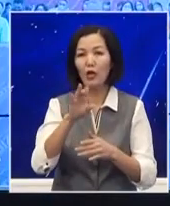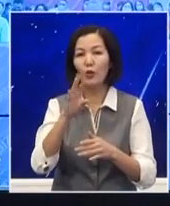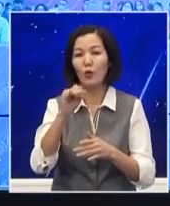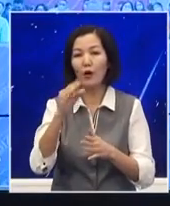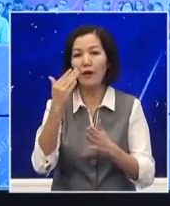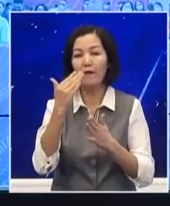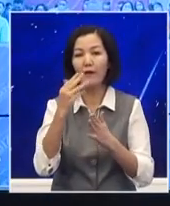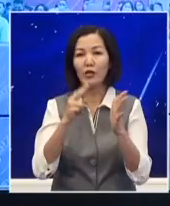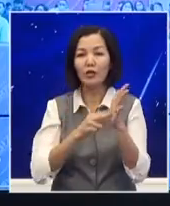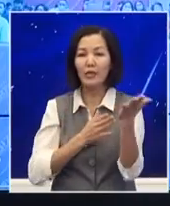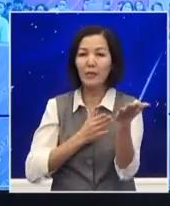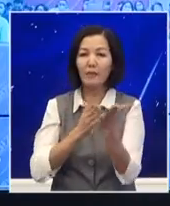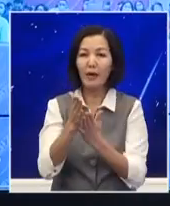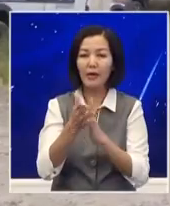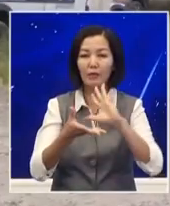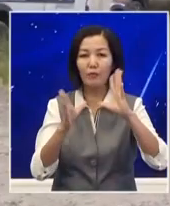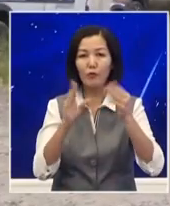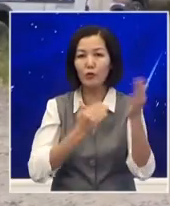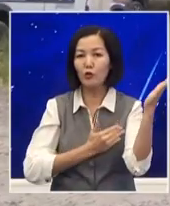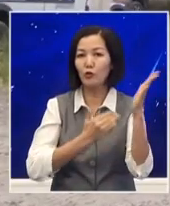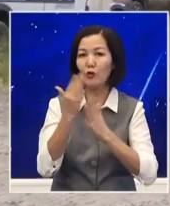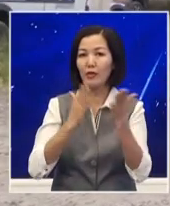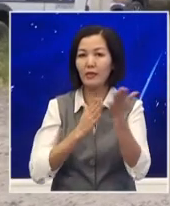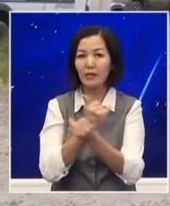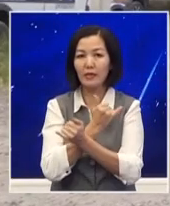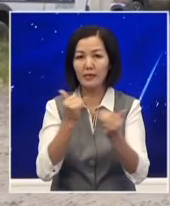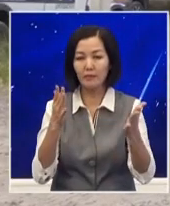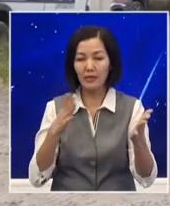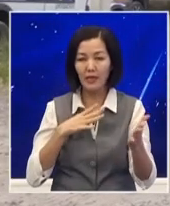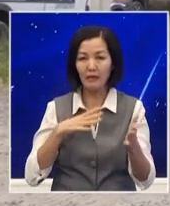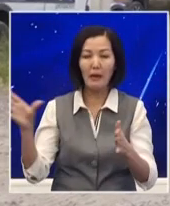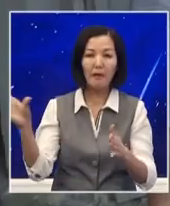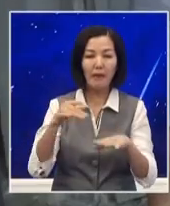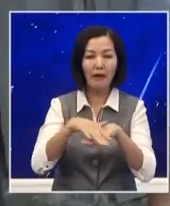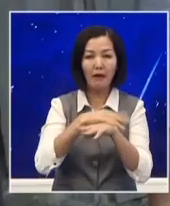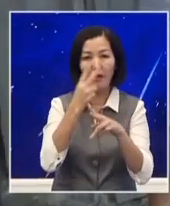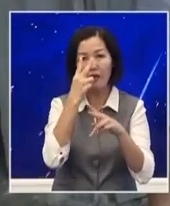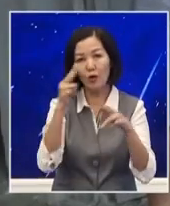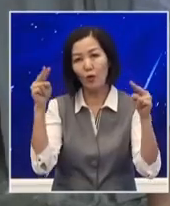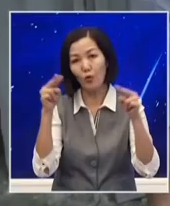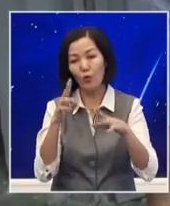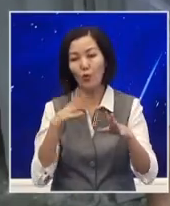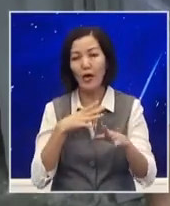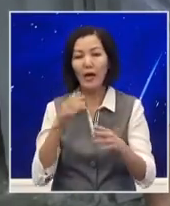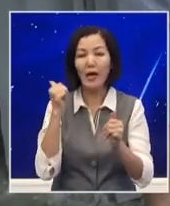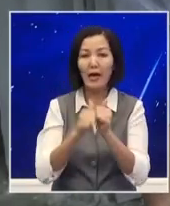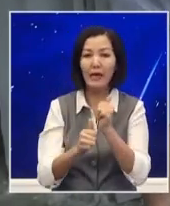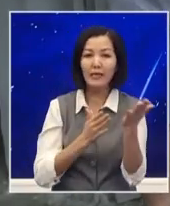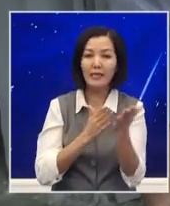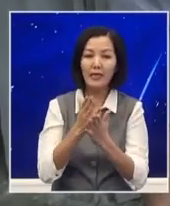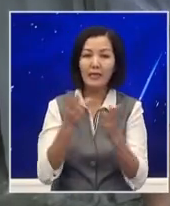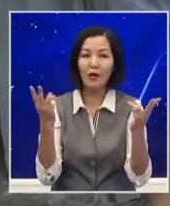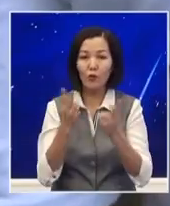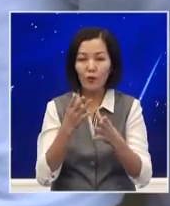берген 7 бағытта еріктілер жоғары деңгейде қызмет етті. Бұған барша ел халқы куә. Олар әр салада мұқтаждарға қол ұшын